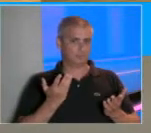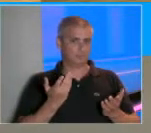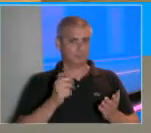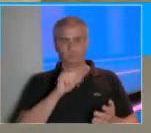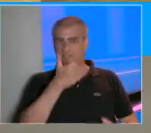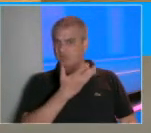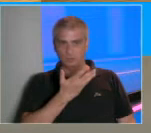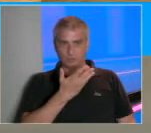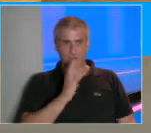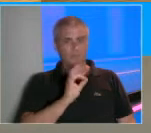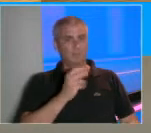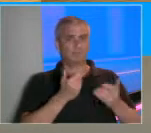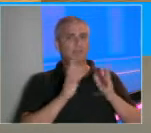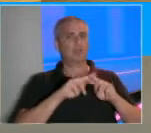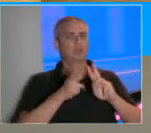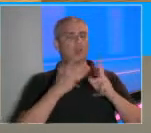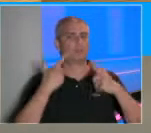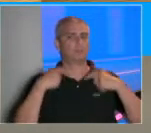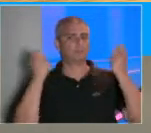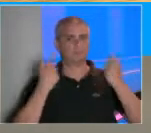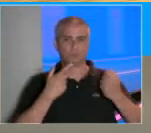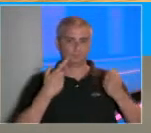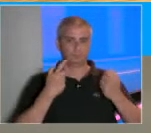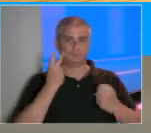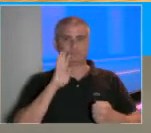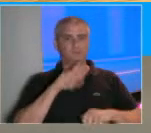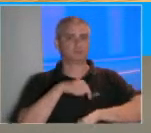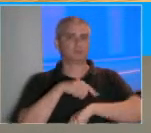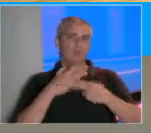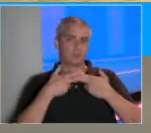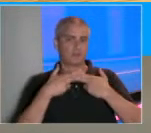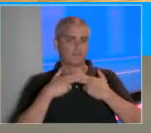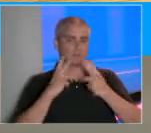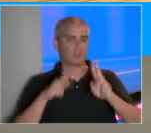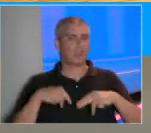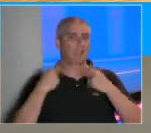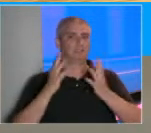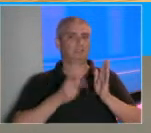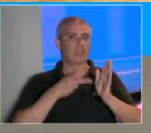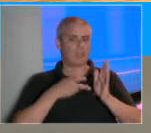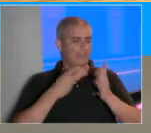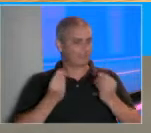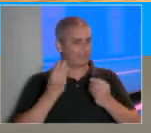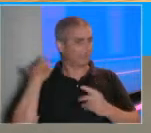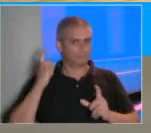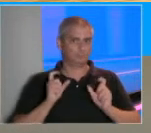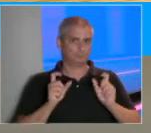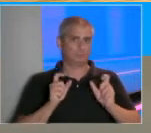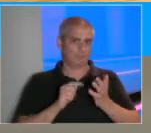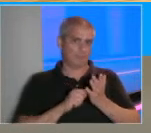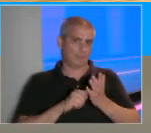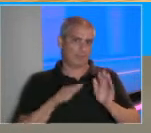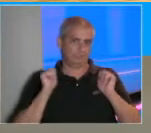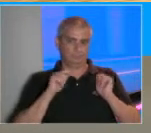בראש ובראשונה, באמת פתיחת עולם התרבות ב-24 שעות הקרובות, חזרה של הרכבת, דברים שנמנעו מהם, מכיוון